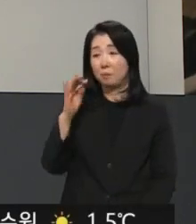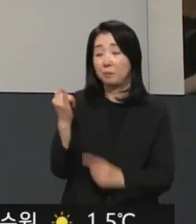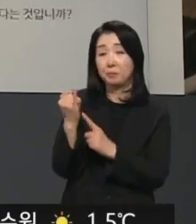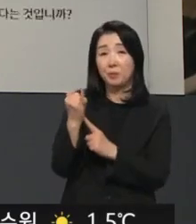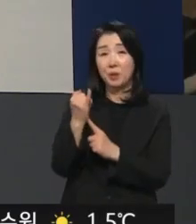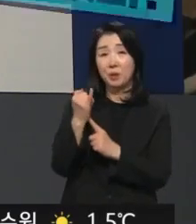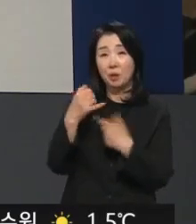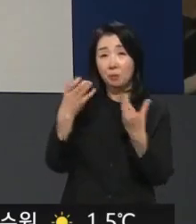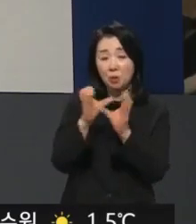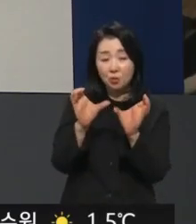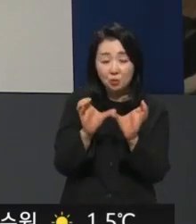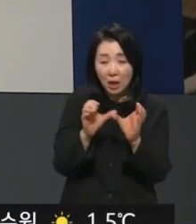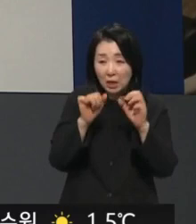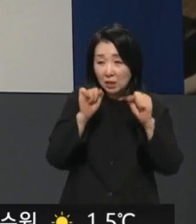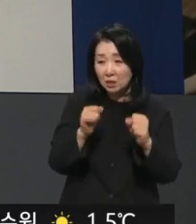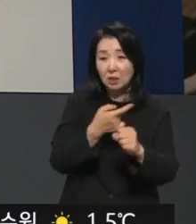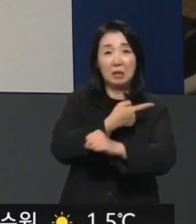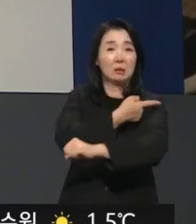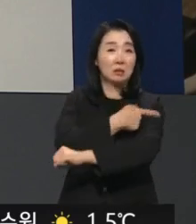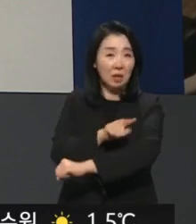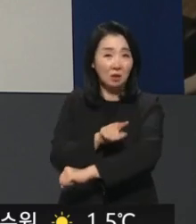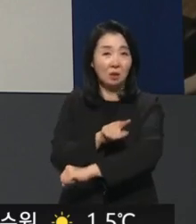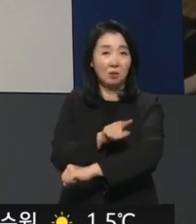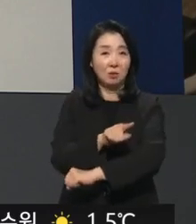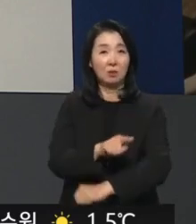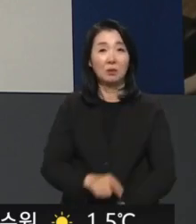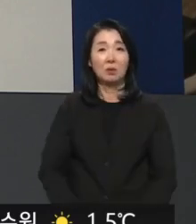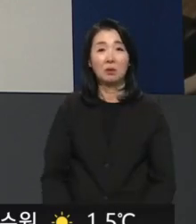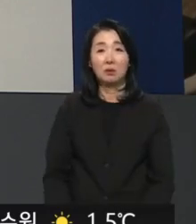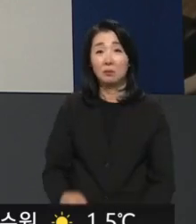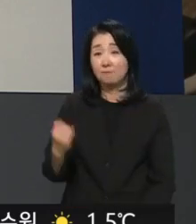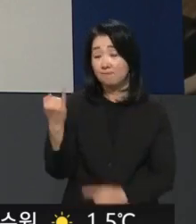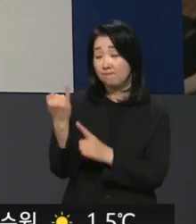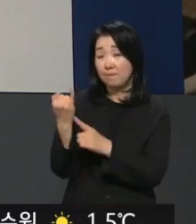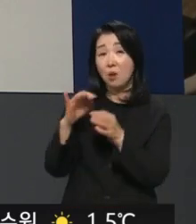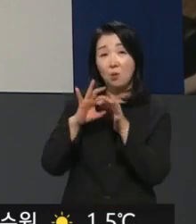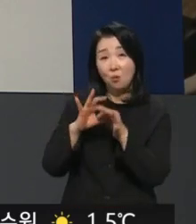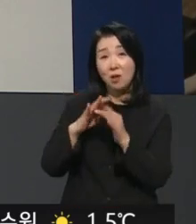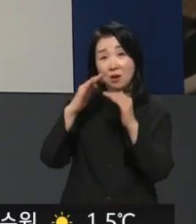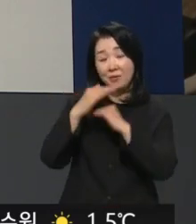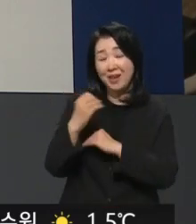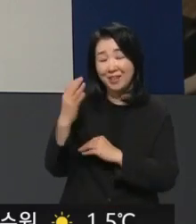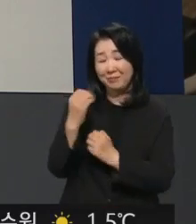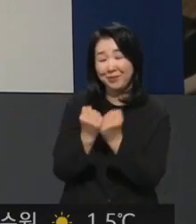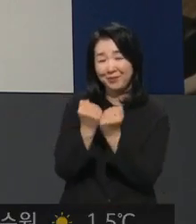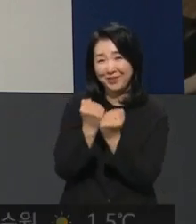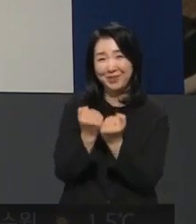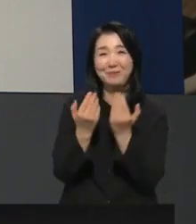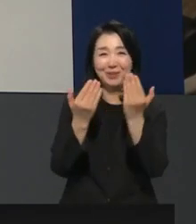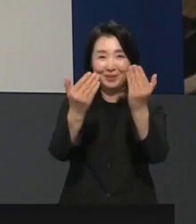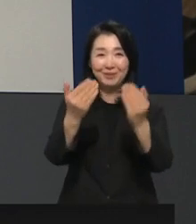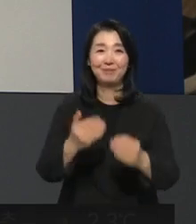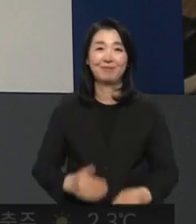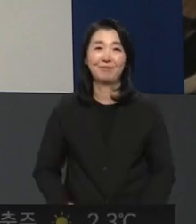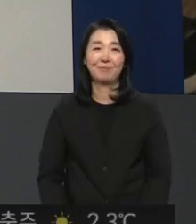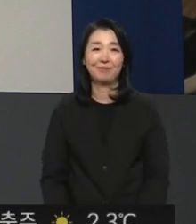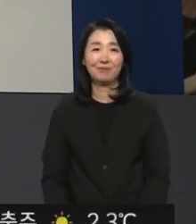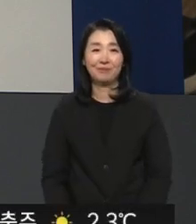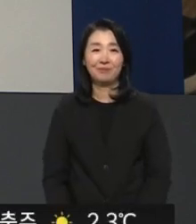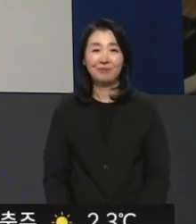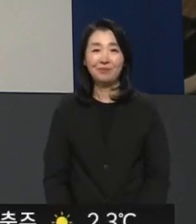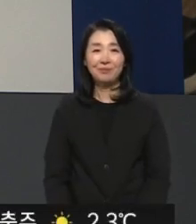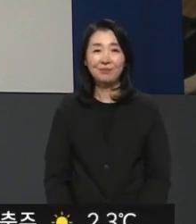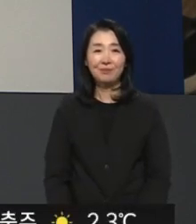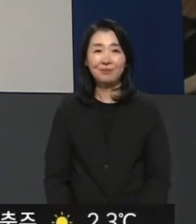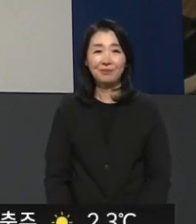이유도 자격도 없다 이런 말도 있었는데요. 박 전 위원장 관련 소식 잠시 후 주민에서 더 자세히 전해드리도록